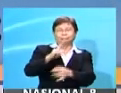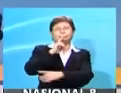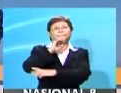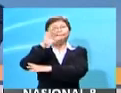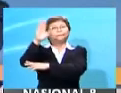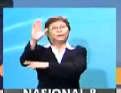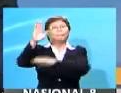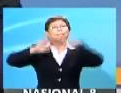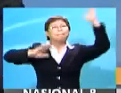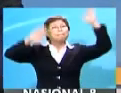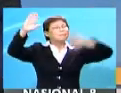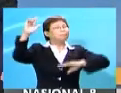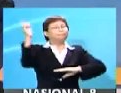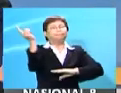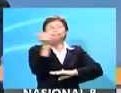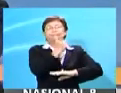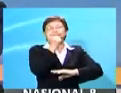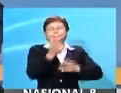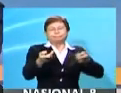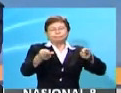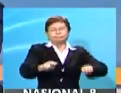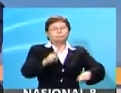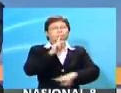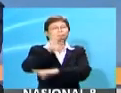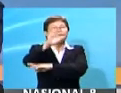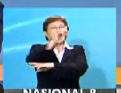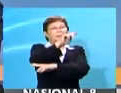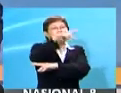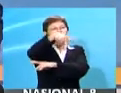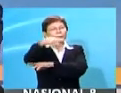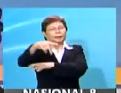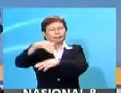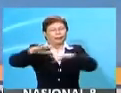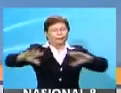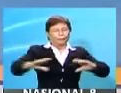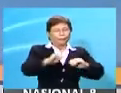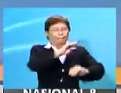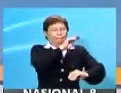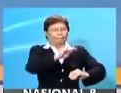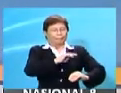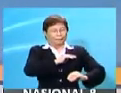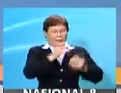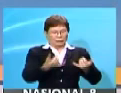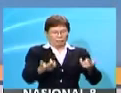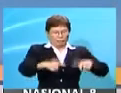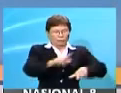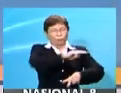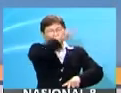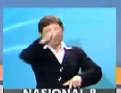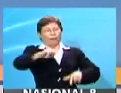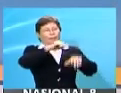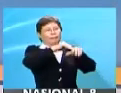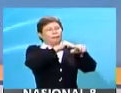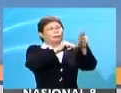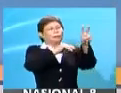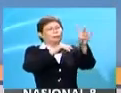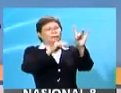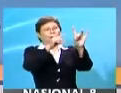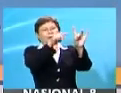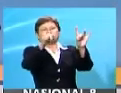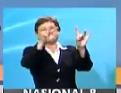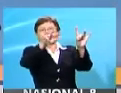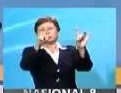jaminan Malaysia tidak akan memerai perjanjian TPP pada mesyuarat peringkat menteri yang berlangsung di Hawai pada 28 hingga